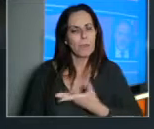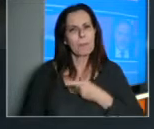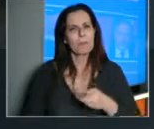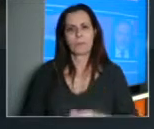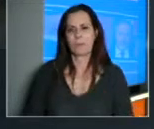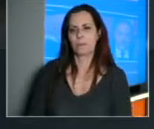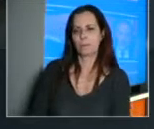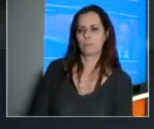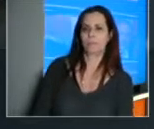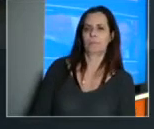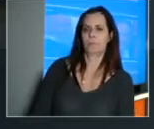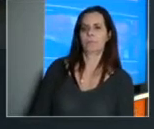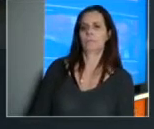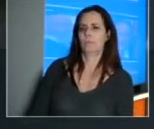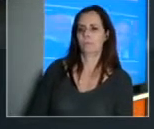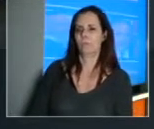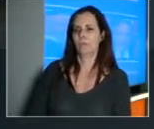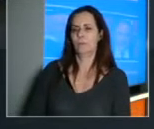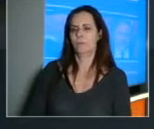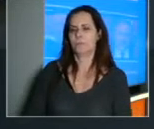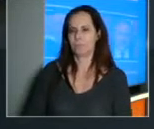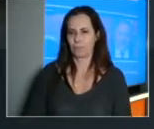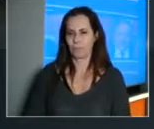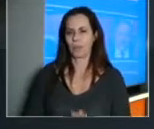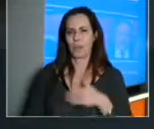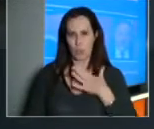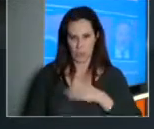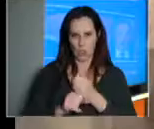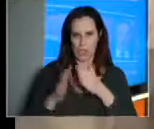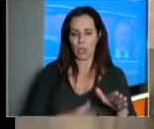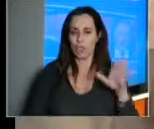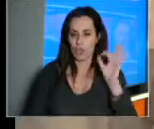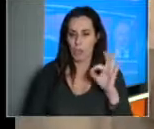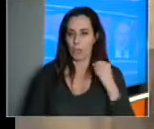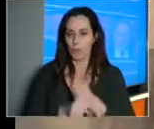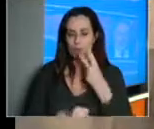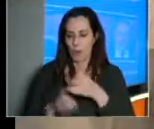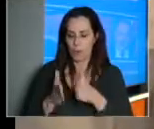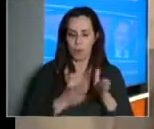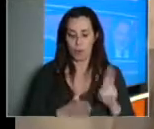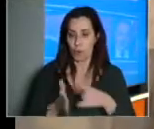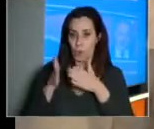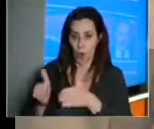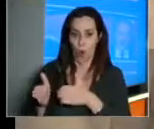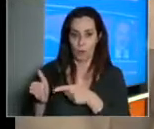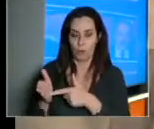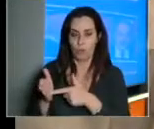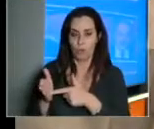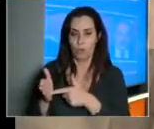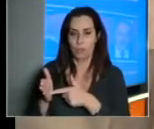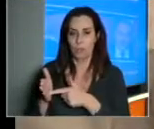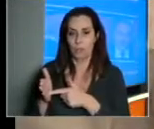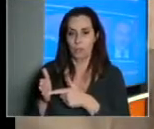הזה? אז זהו, אז קודם כל, ש"ס גם, זהו, אז בוא נעשה סדר. ש"ס פועלת בשני מישורים. יש את המישור הראשון של פה